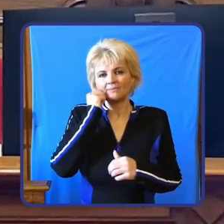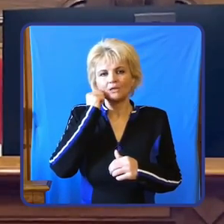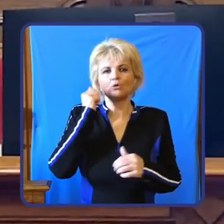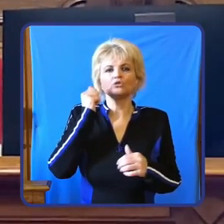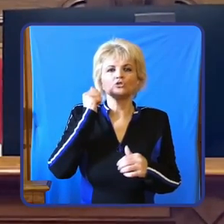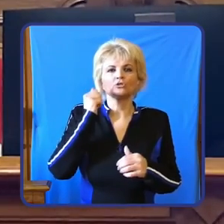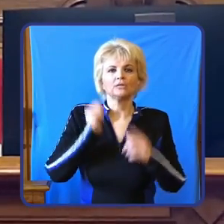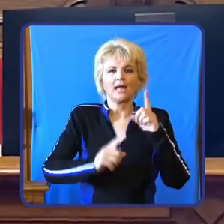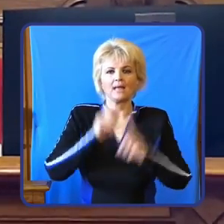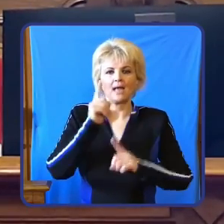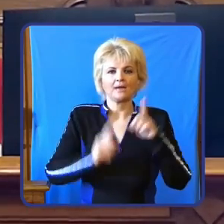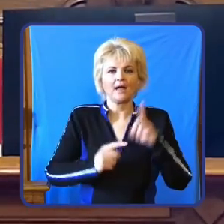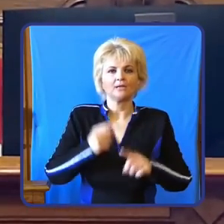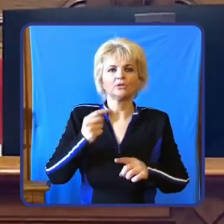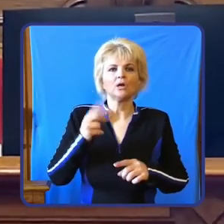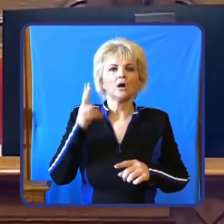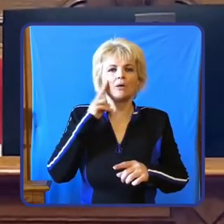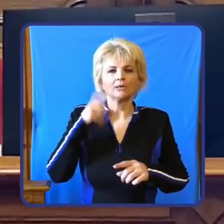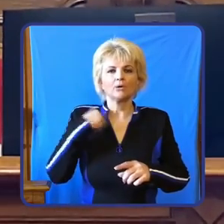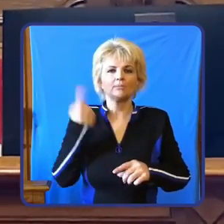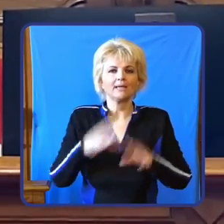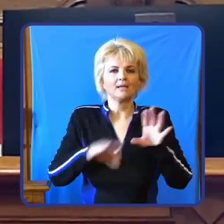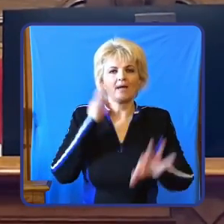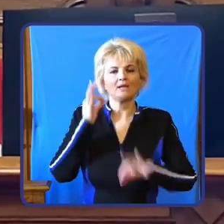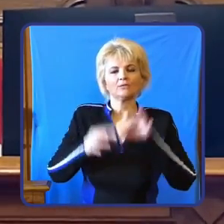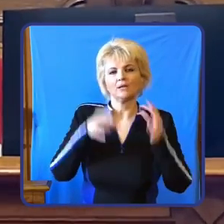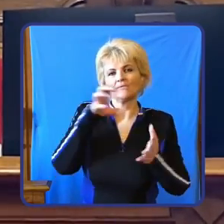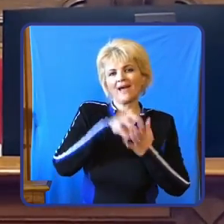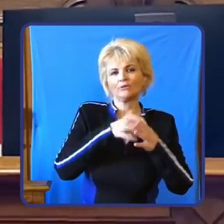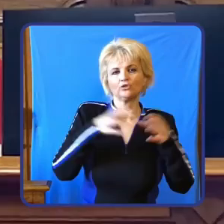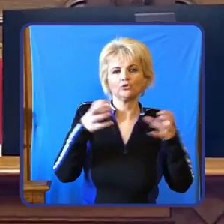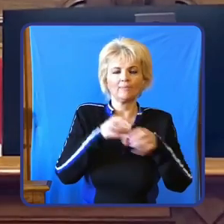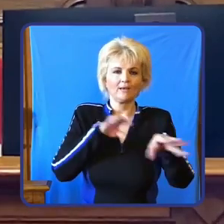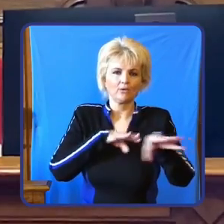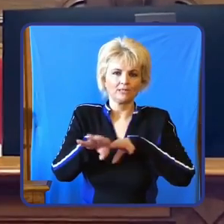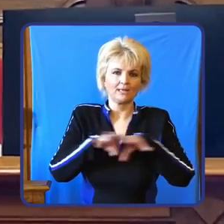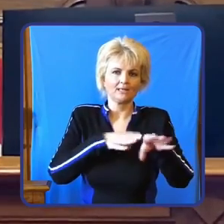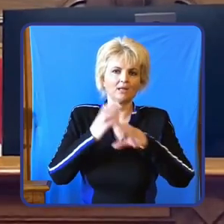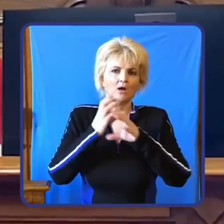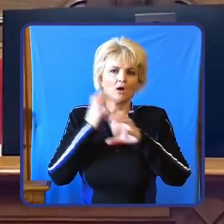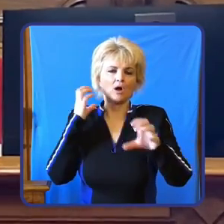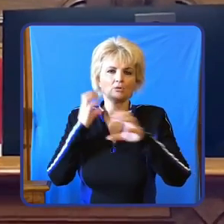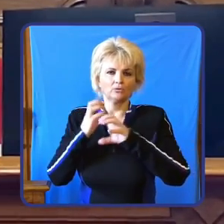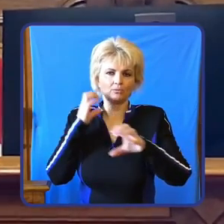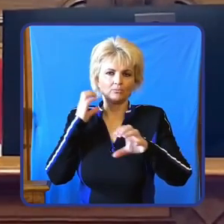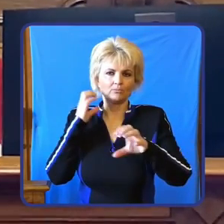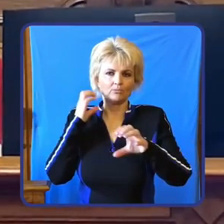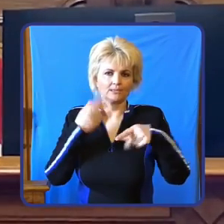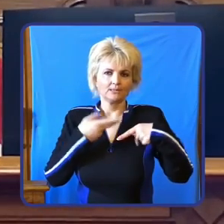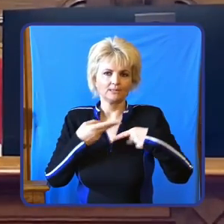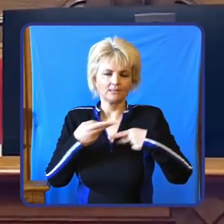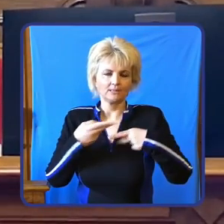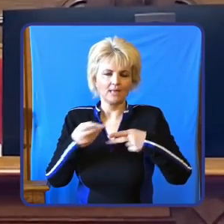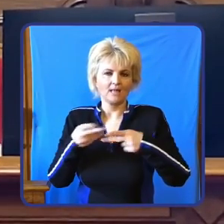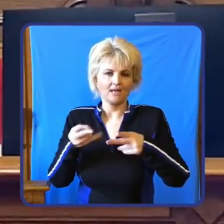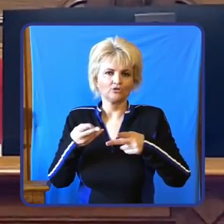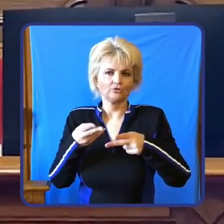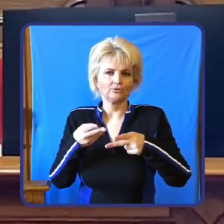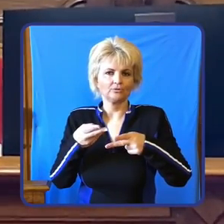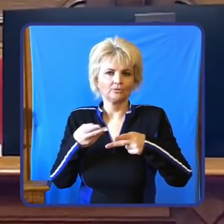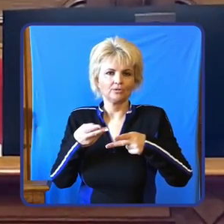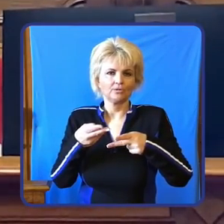mi kiválasztottuk a város tömegközlekedési közszolgáltatóját, autóbusz személyszállítási közvállalkozóját,